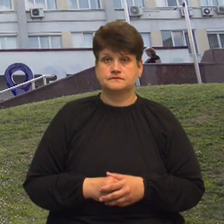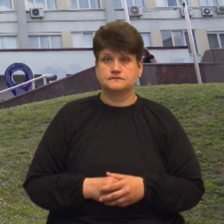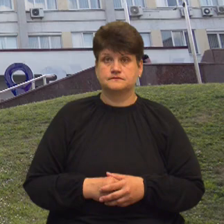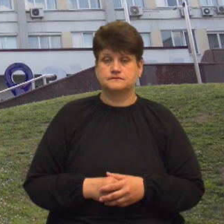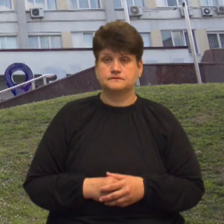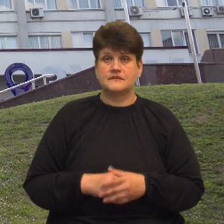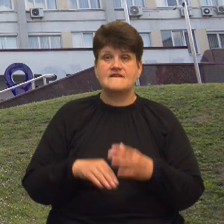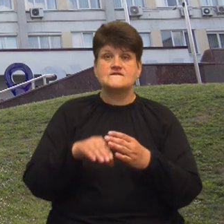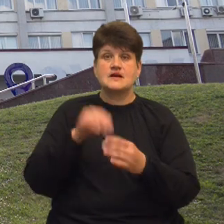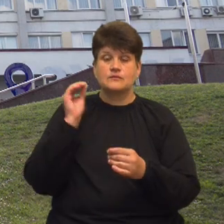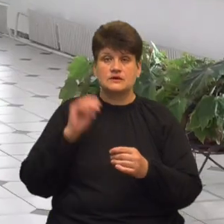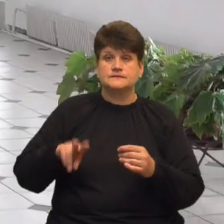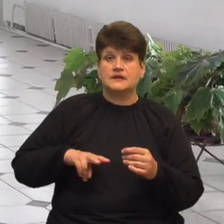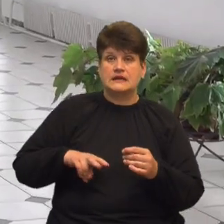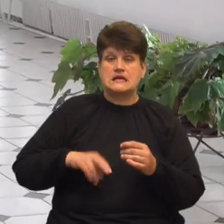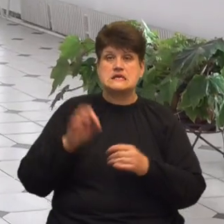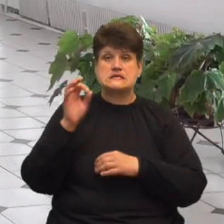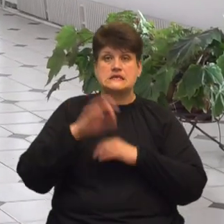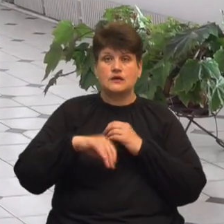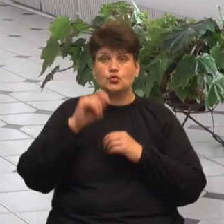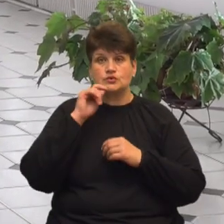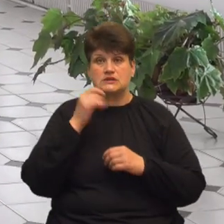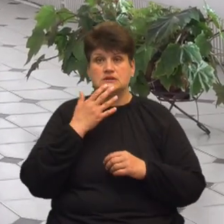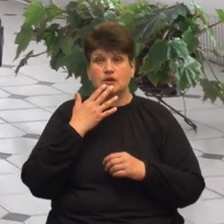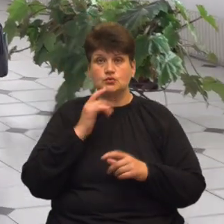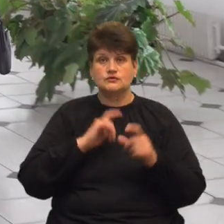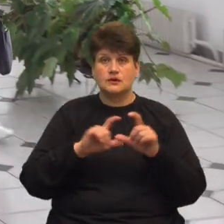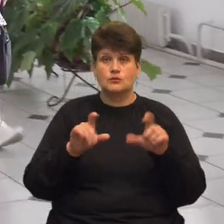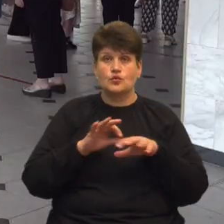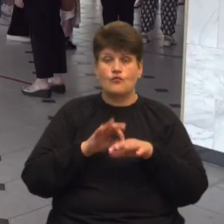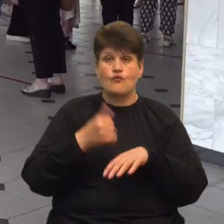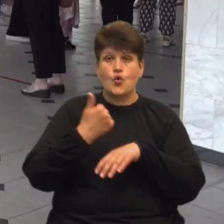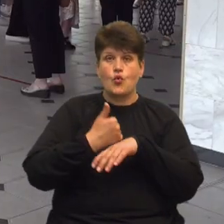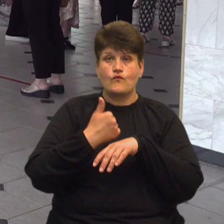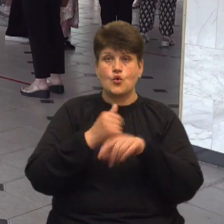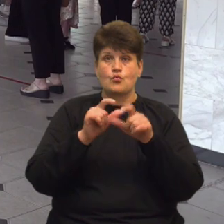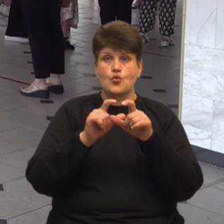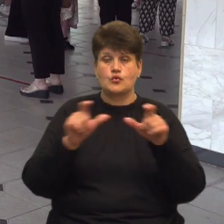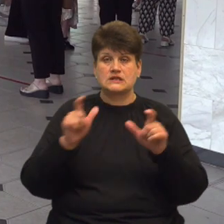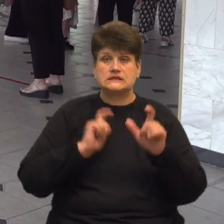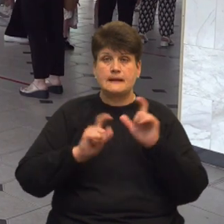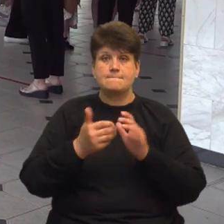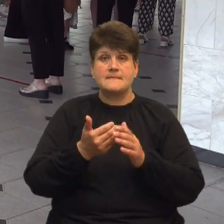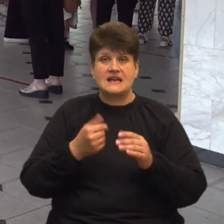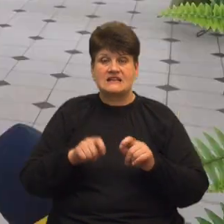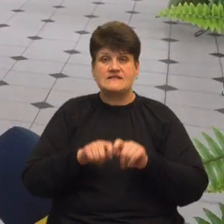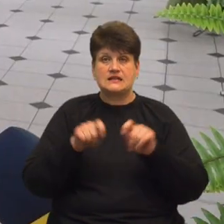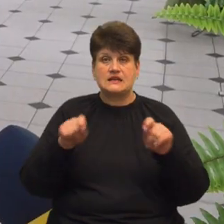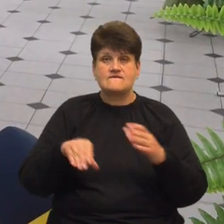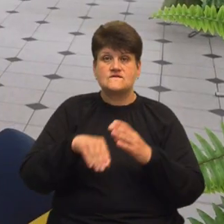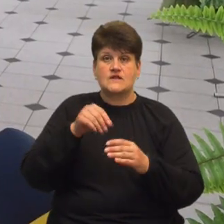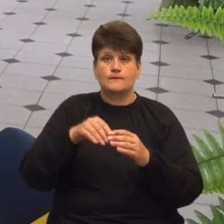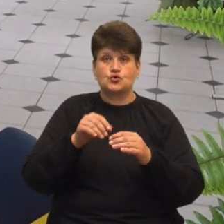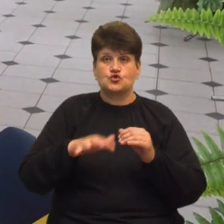Вибори ректора Західноукраїнського національного університету відбуваються в головному корпусі вишу. Перед відкриттям виборчої дільниці тут збираються